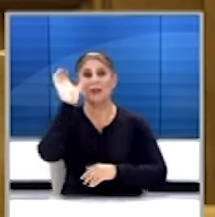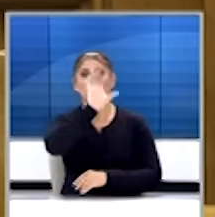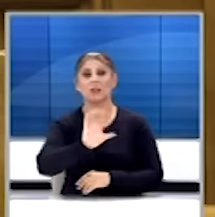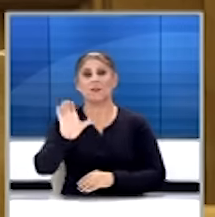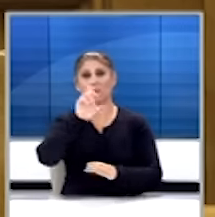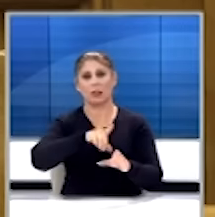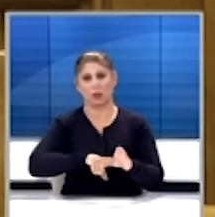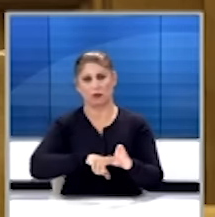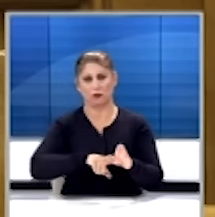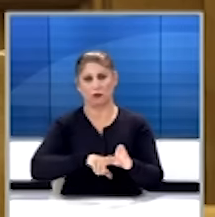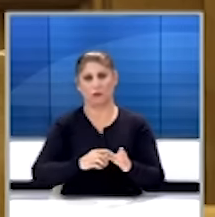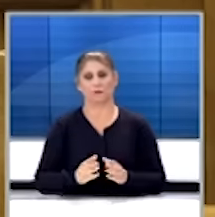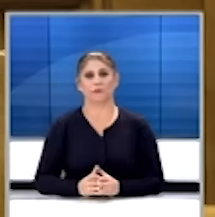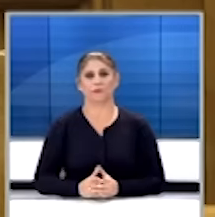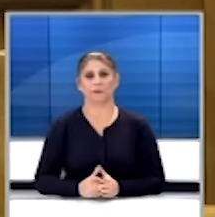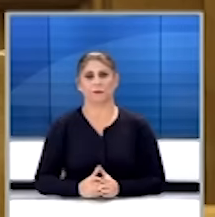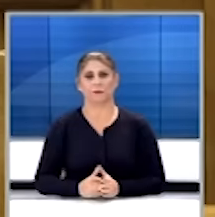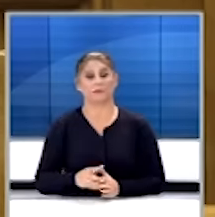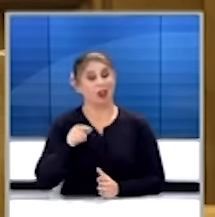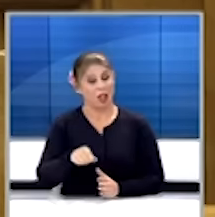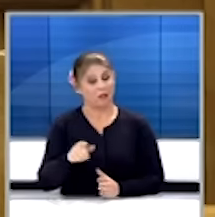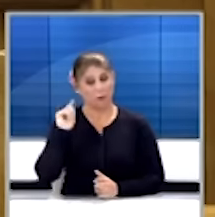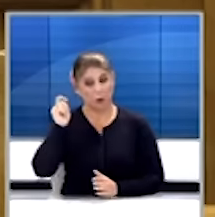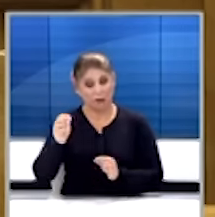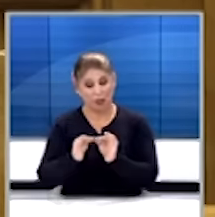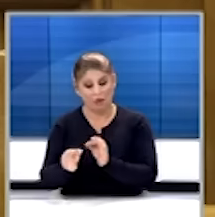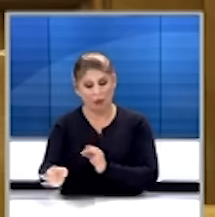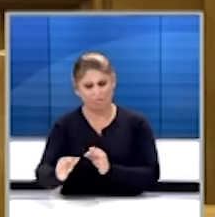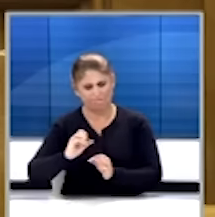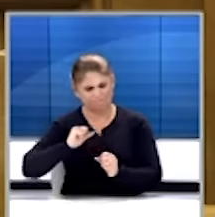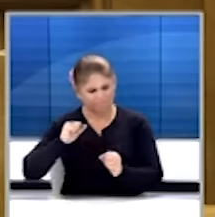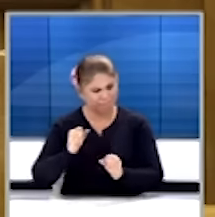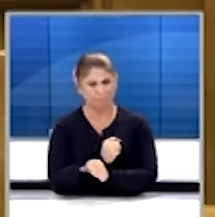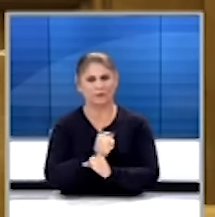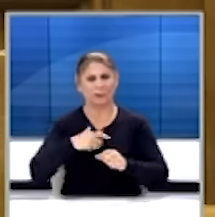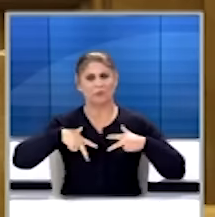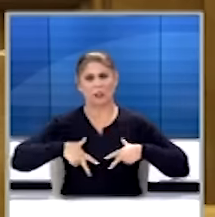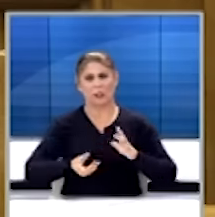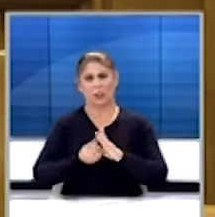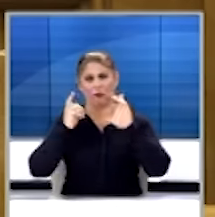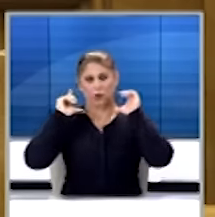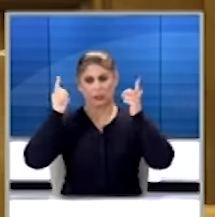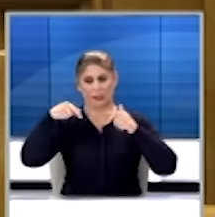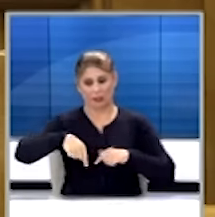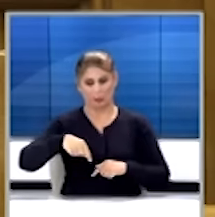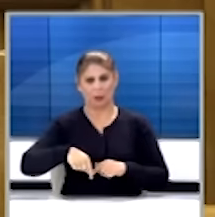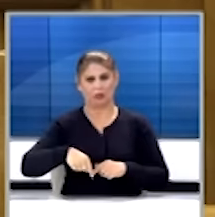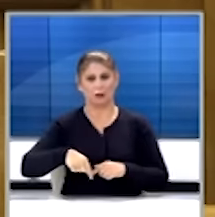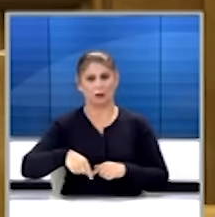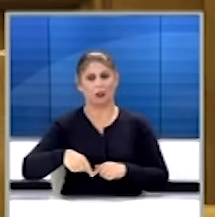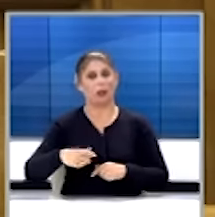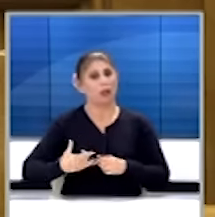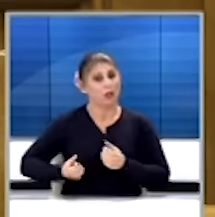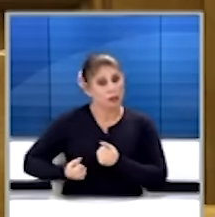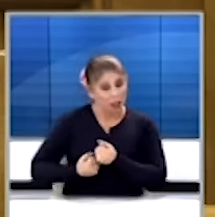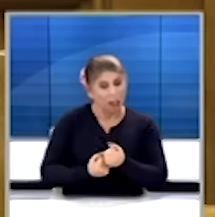Ευρωπαϊκής Ένωσης, τις οποίες εφαρμόζει φανατικά η κυβέρνηση της Νέας Δημοκρατίας σήμερα και